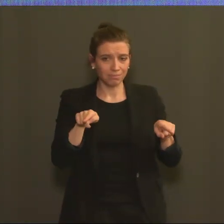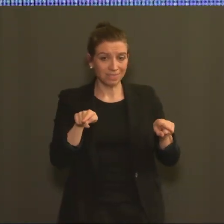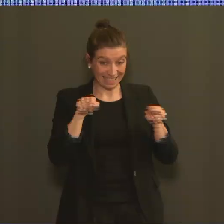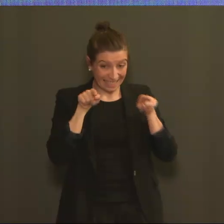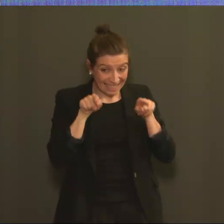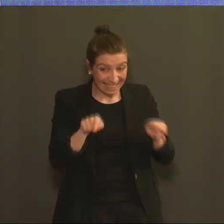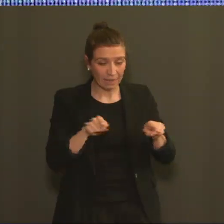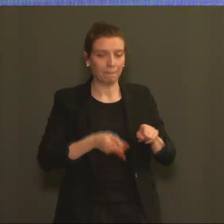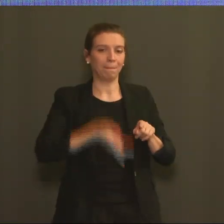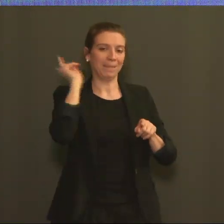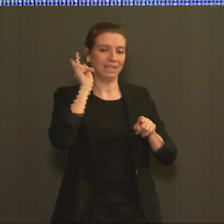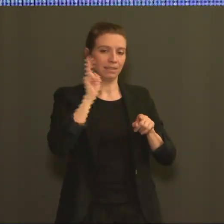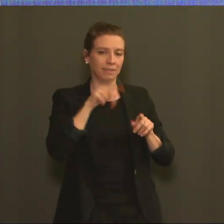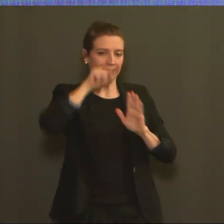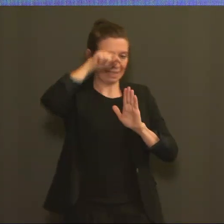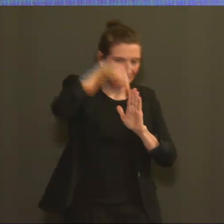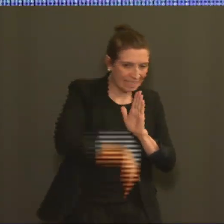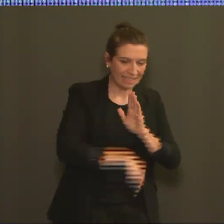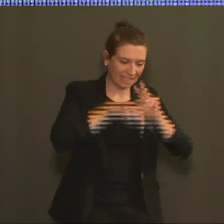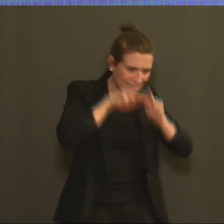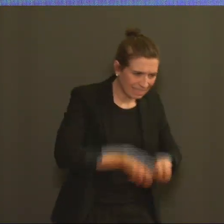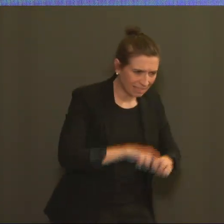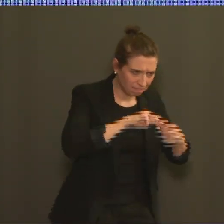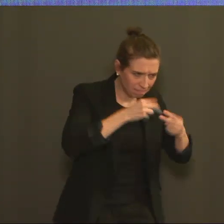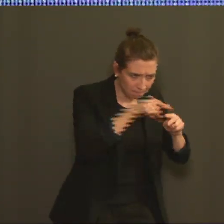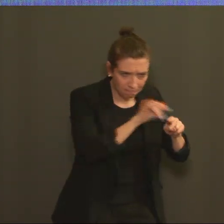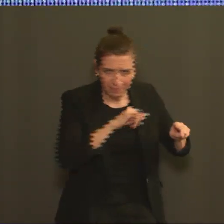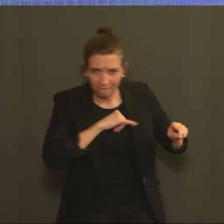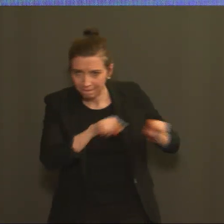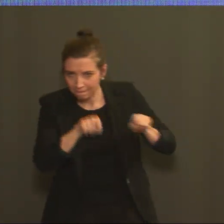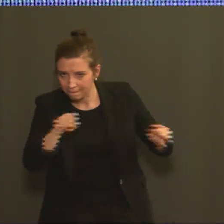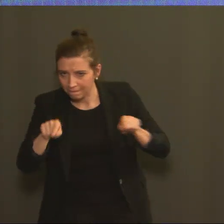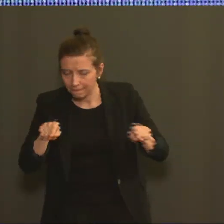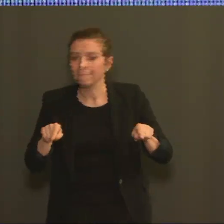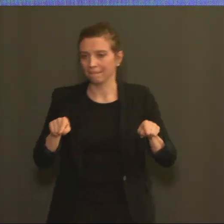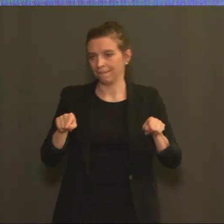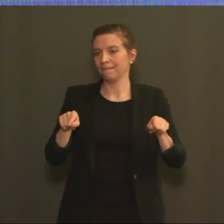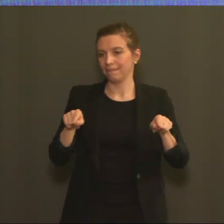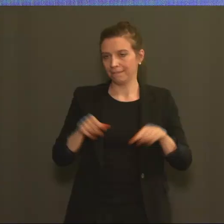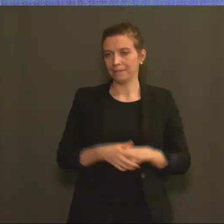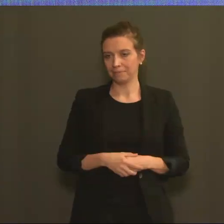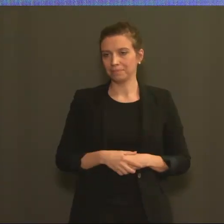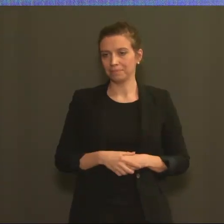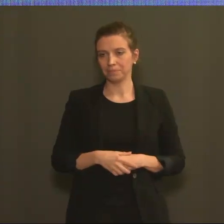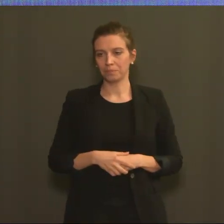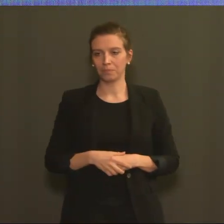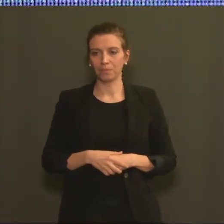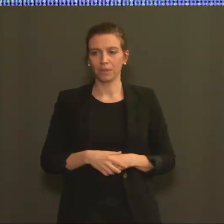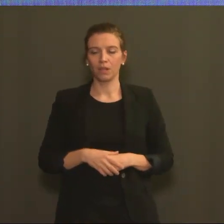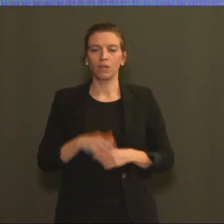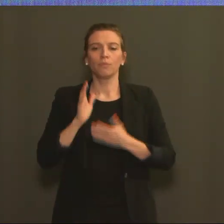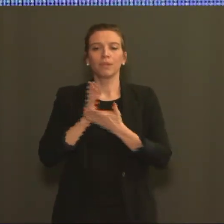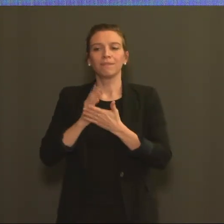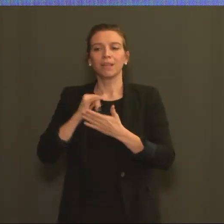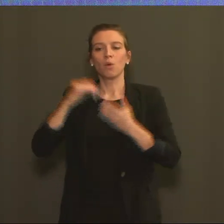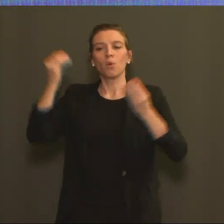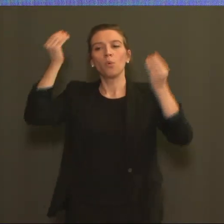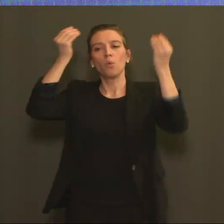ondertussen blijkt uit studies in verschillende landen dat de britse variant zo'n 40% besmettelijker zal zijn dan